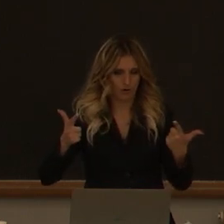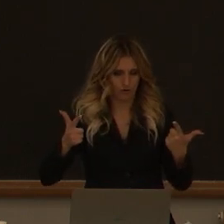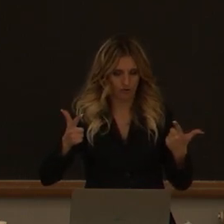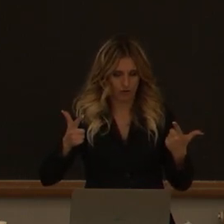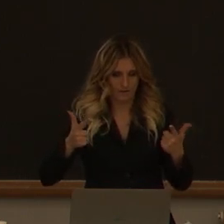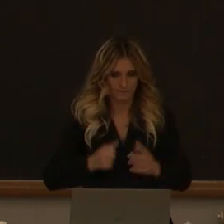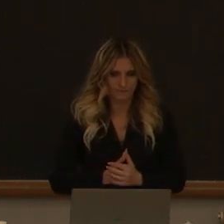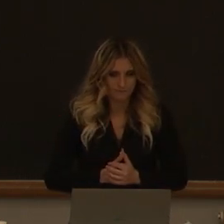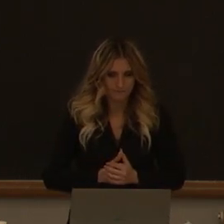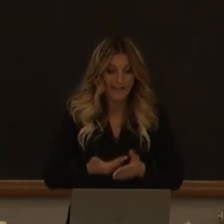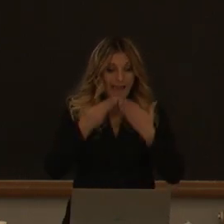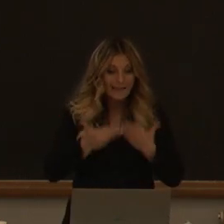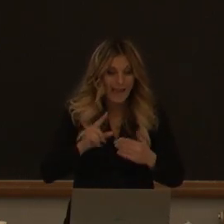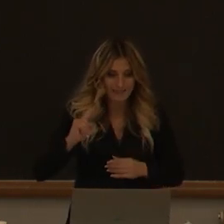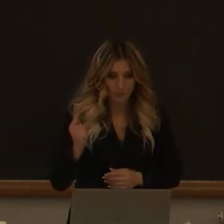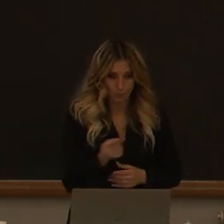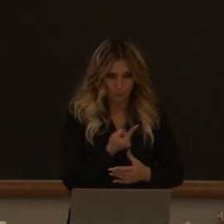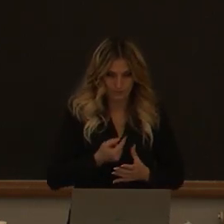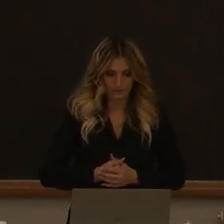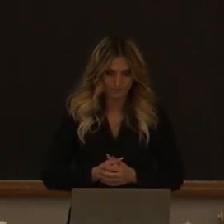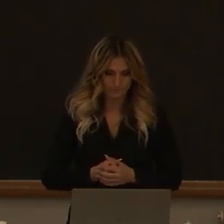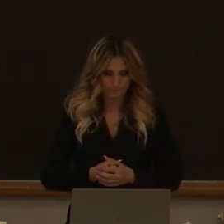insostituibili competenze. Grazie a tutti.